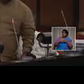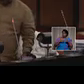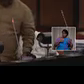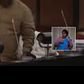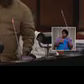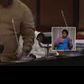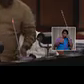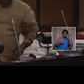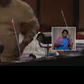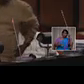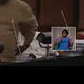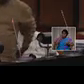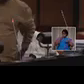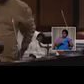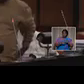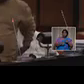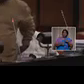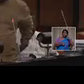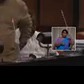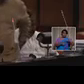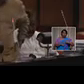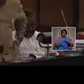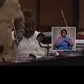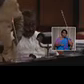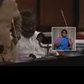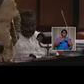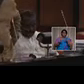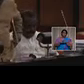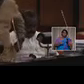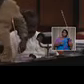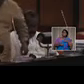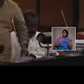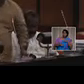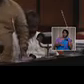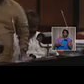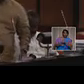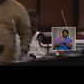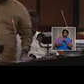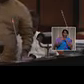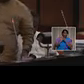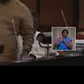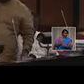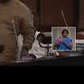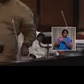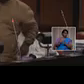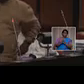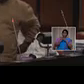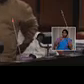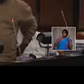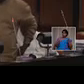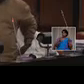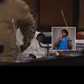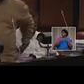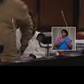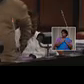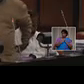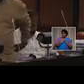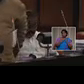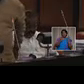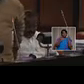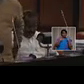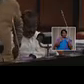பார்க்கப்பட்டார்கள். அதற்கான அவர்களுக்கான அநீதியும் நடைபெற்று கொண்டு வந்தது. சுதந்திரமடைந்த காலத்திலிருந்தே